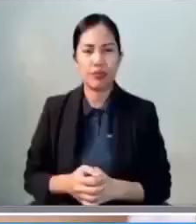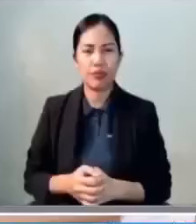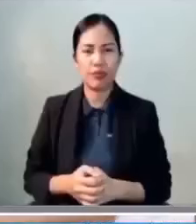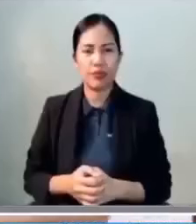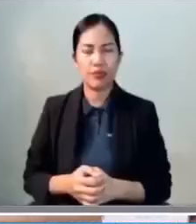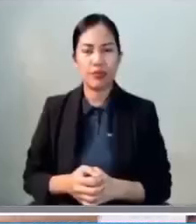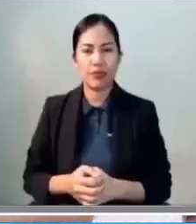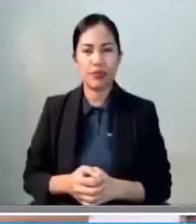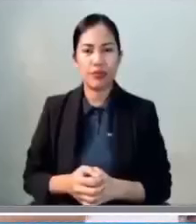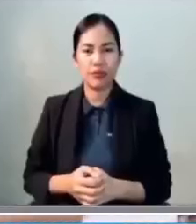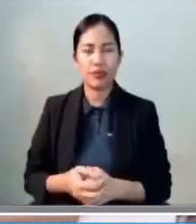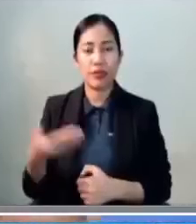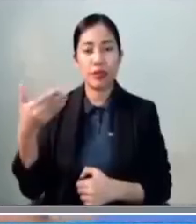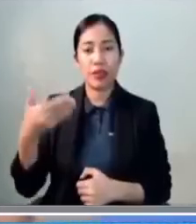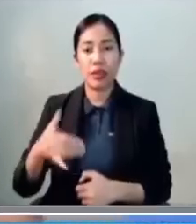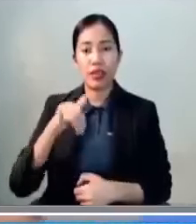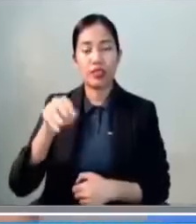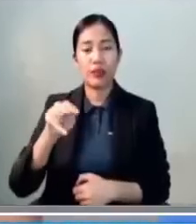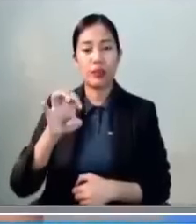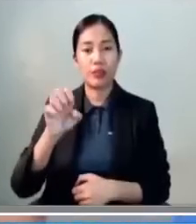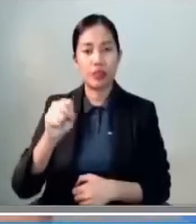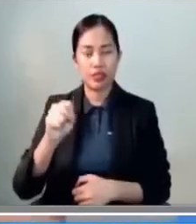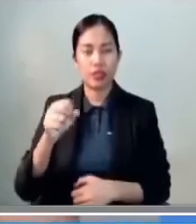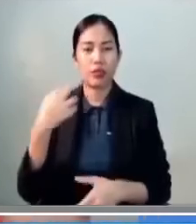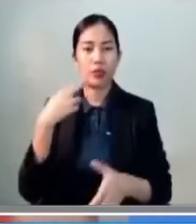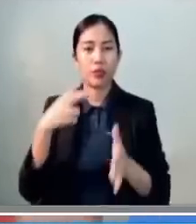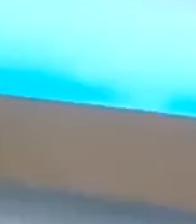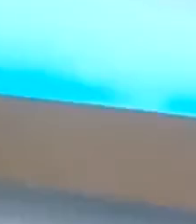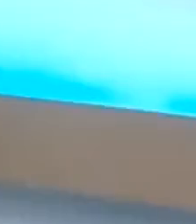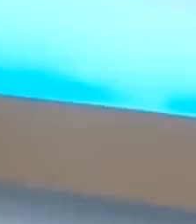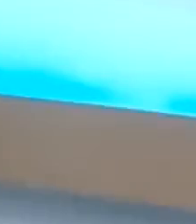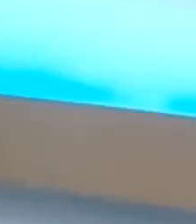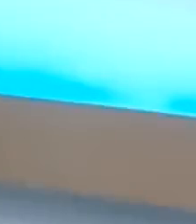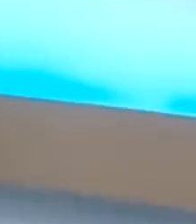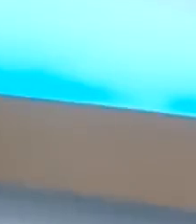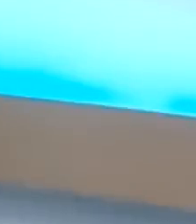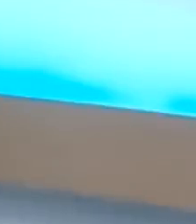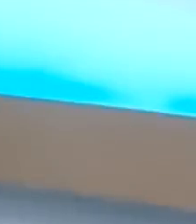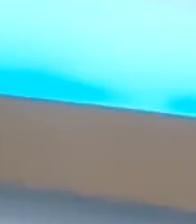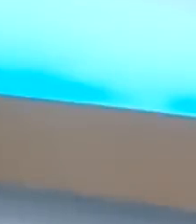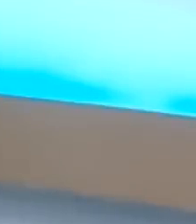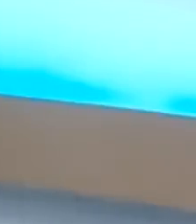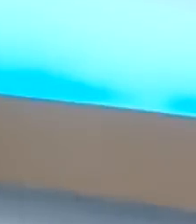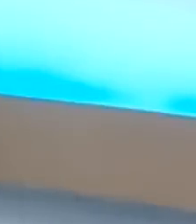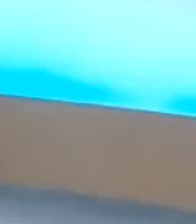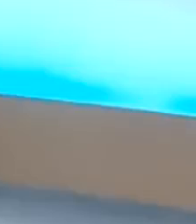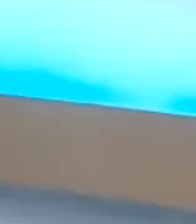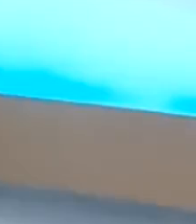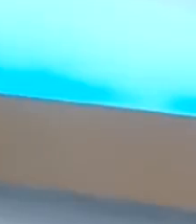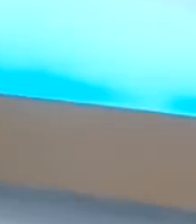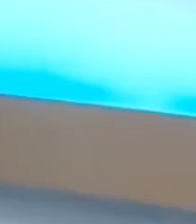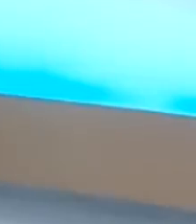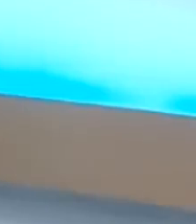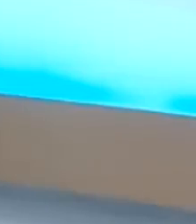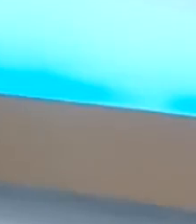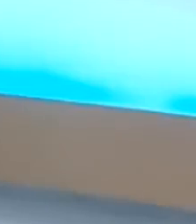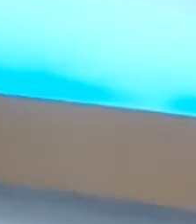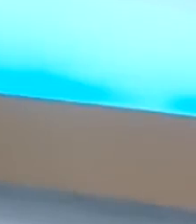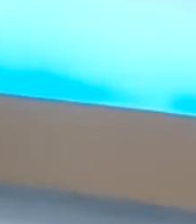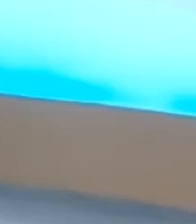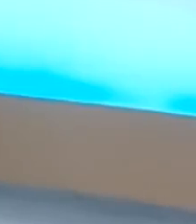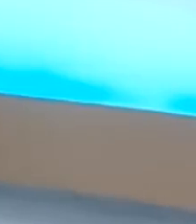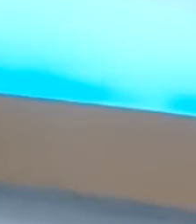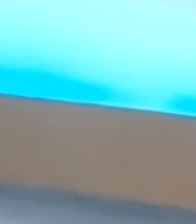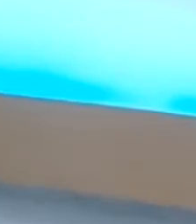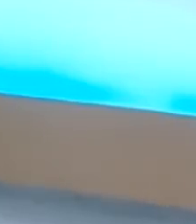James Agustin, nagbabalita para sa GMA Integrated News. Maging updated po sa mga maiinit na balita. Maaring mapanood ang